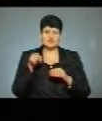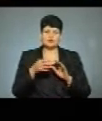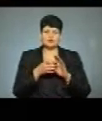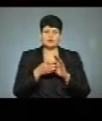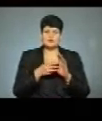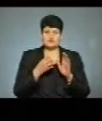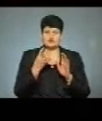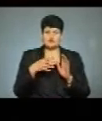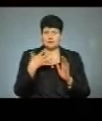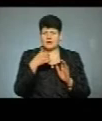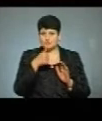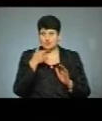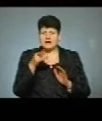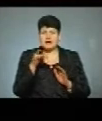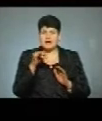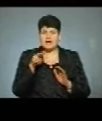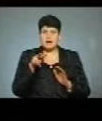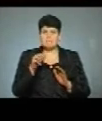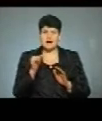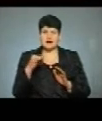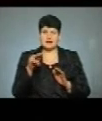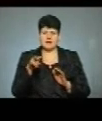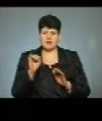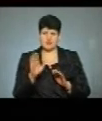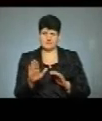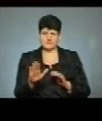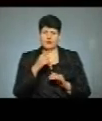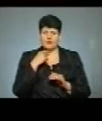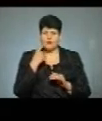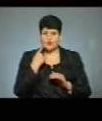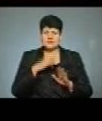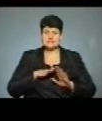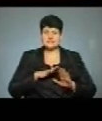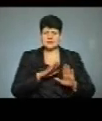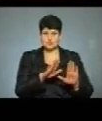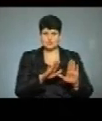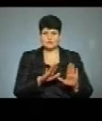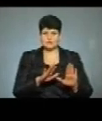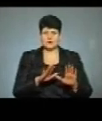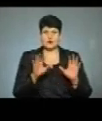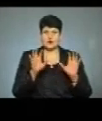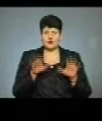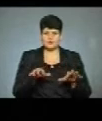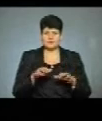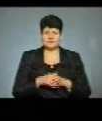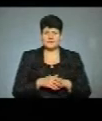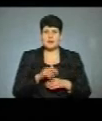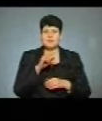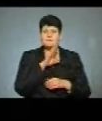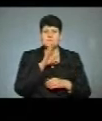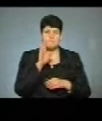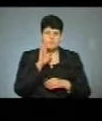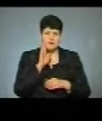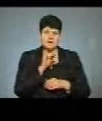у Гримайлові на Гусятинщині, розповідає заступниця Гримайлівського селищного голови Ольга Приймак. Мама Івана